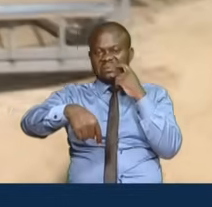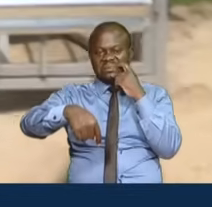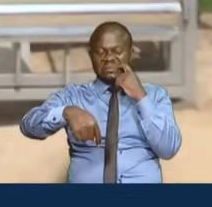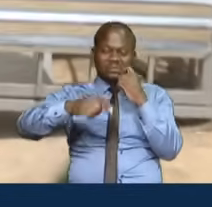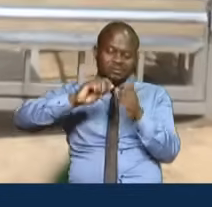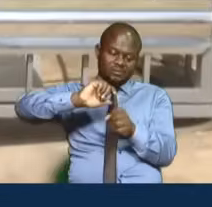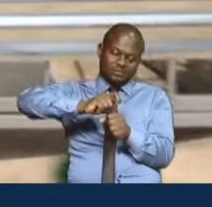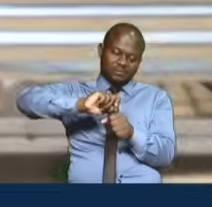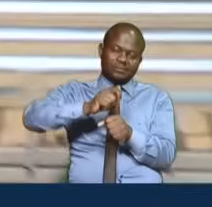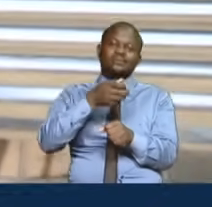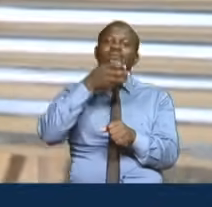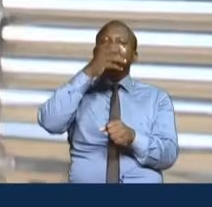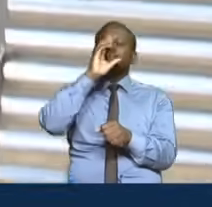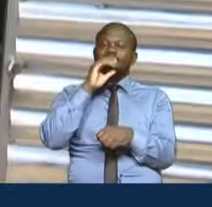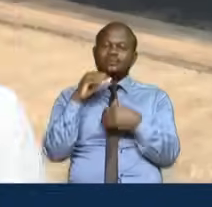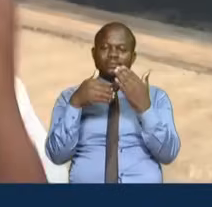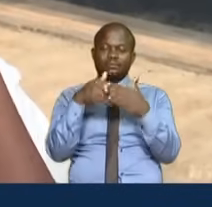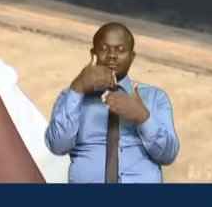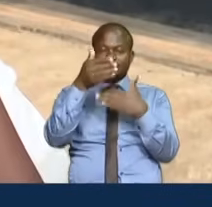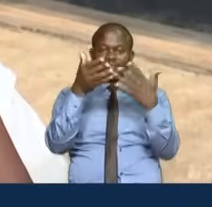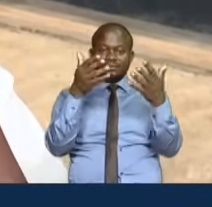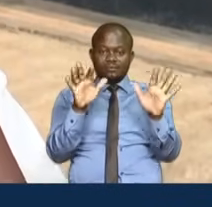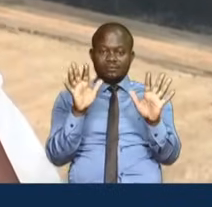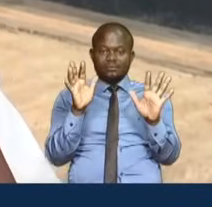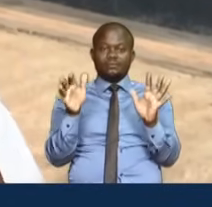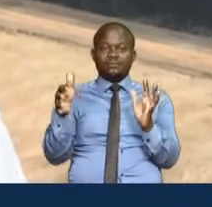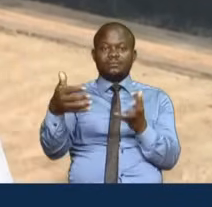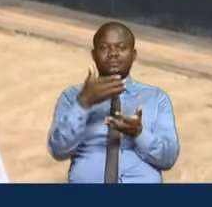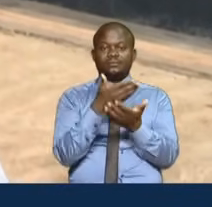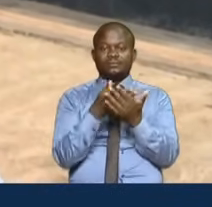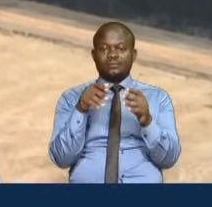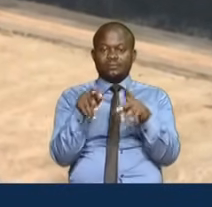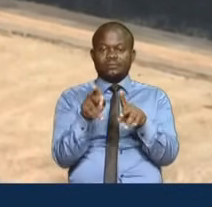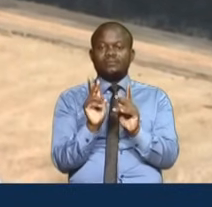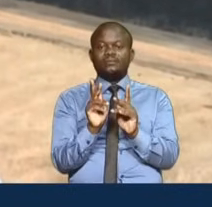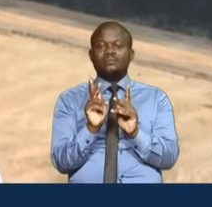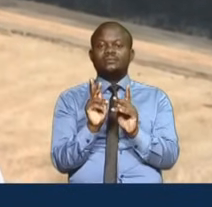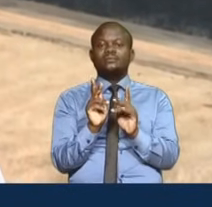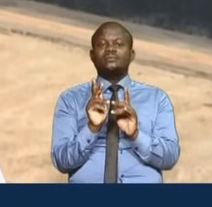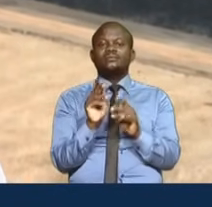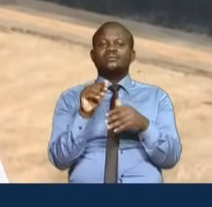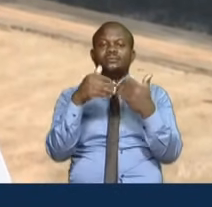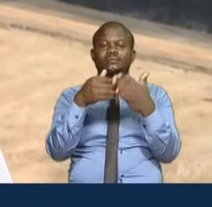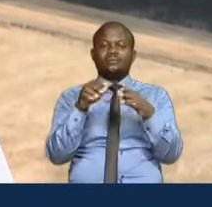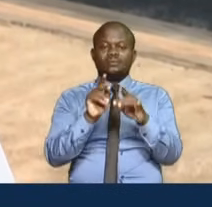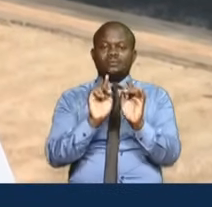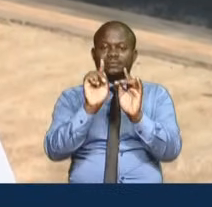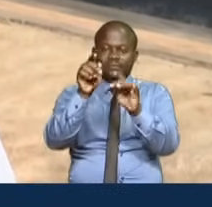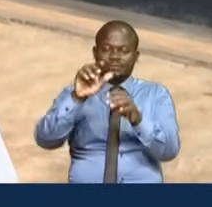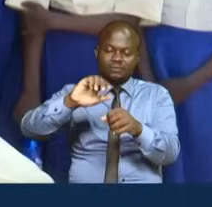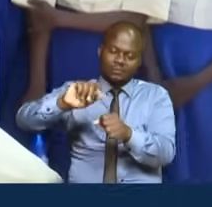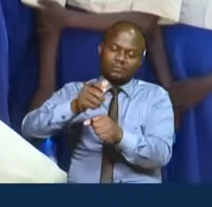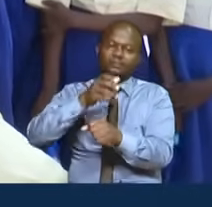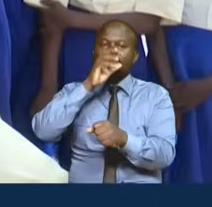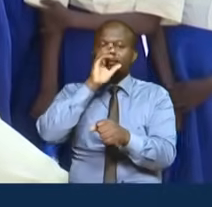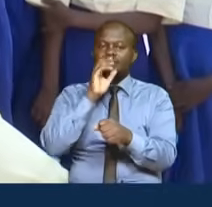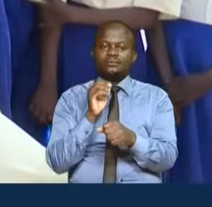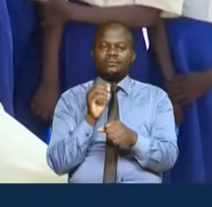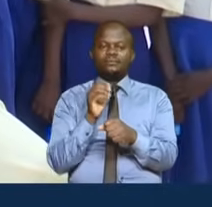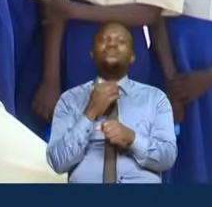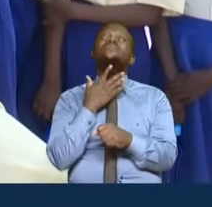ukavoma ukanywa, yashira ugasabura ubushya mwarimu akaguhora ushya ukagenda akavoma andi.